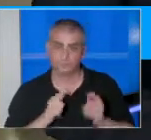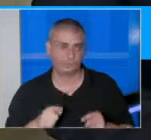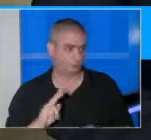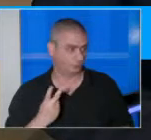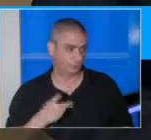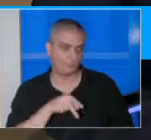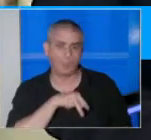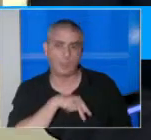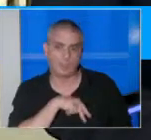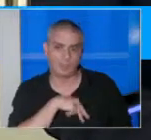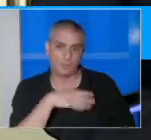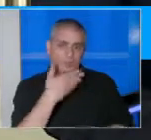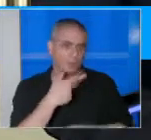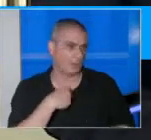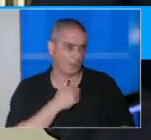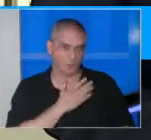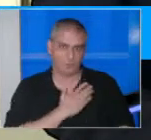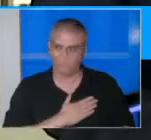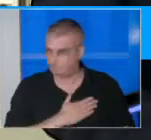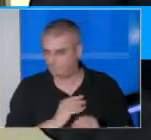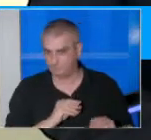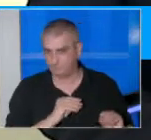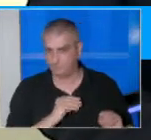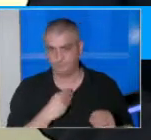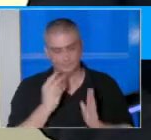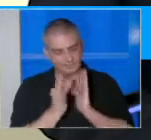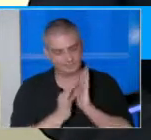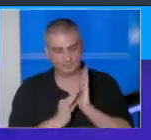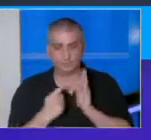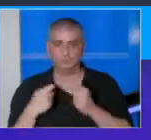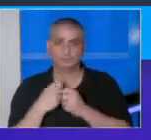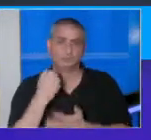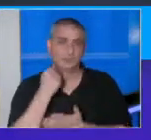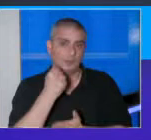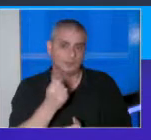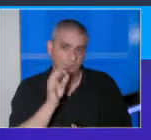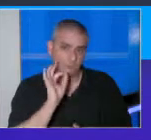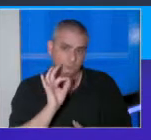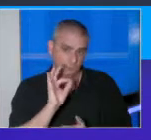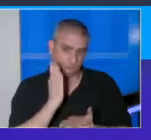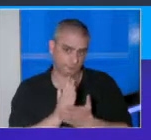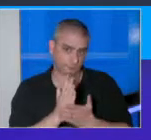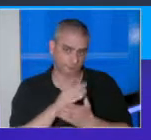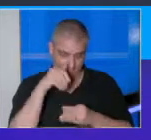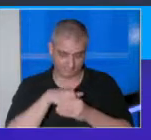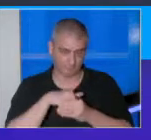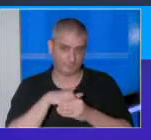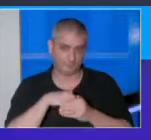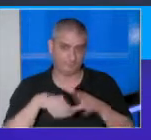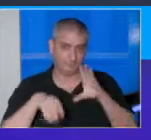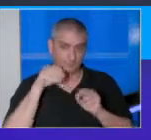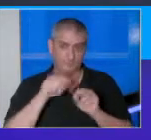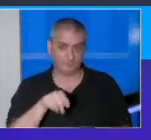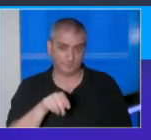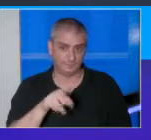שוב, מתוך אחריות לאומית, כי אנחנו רוצים להעביר סעיפים שקשורים בתקציב, כדי שכבר בתוך המערכת בחירות